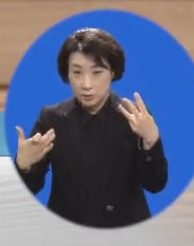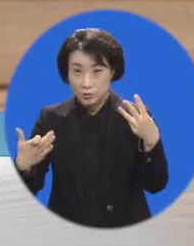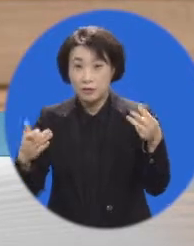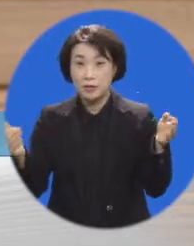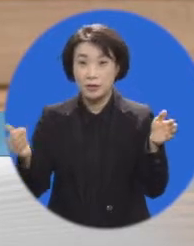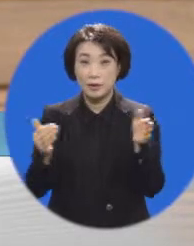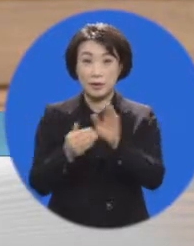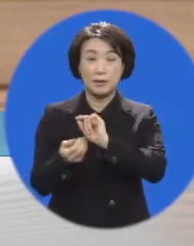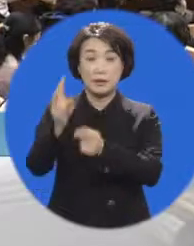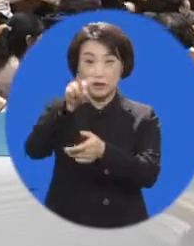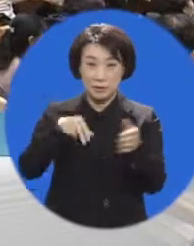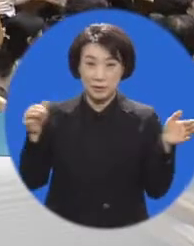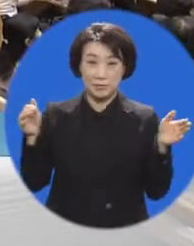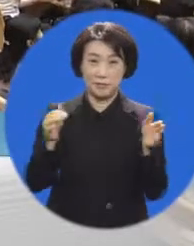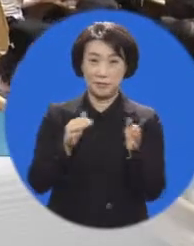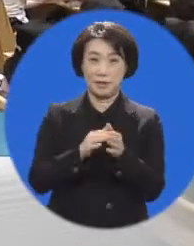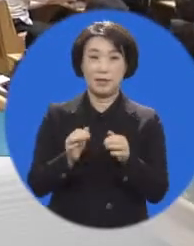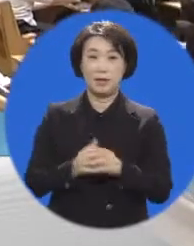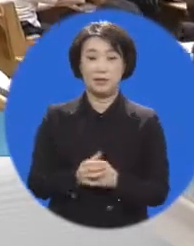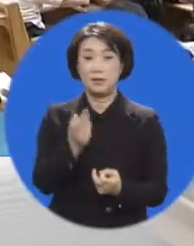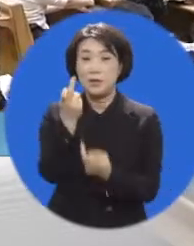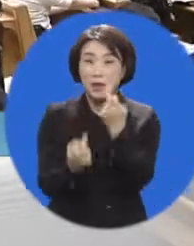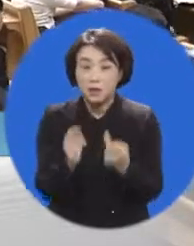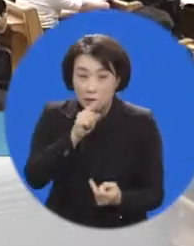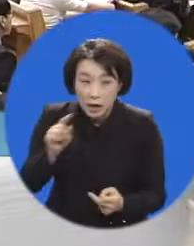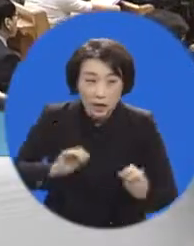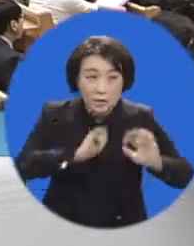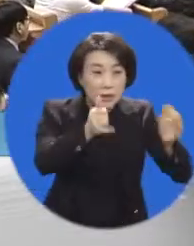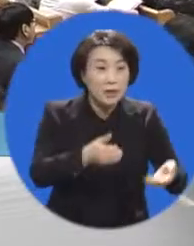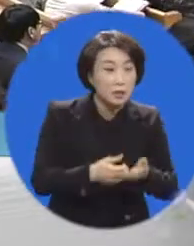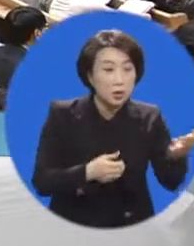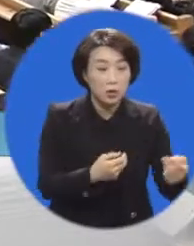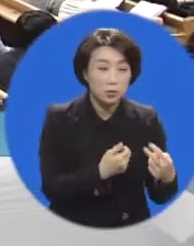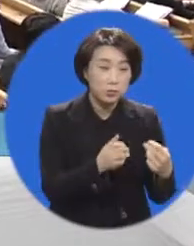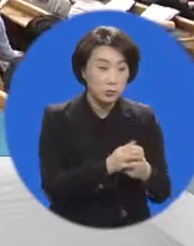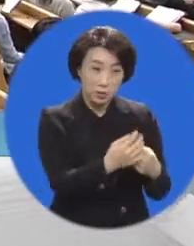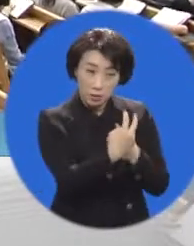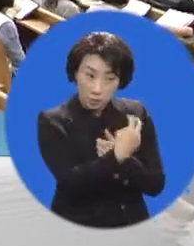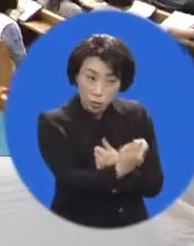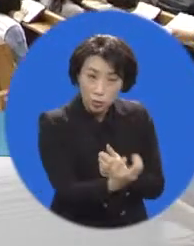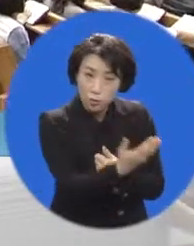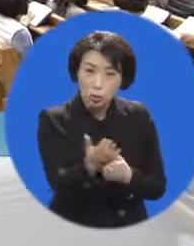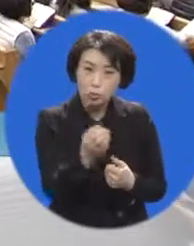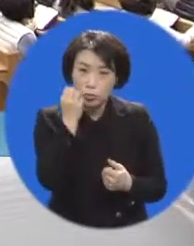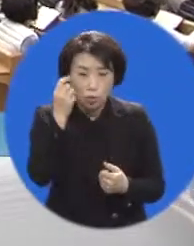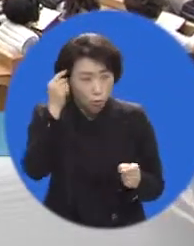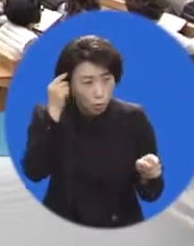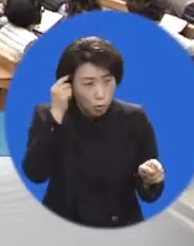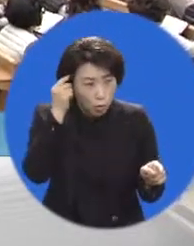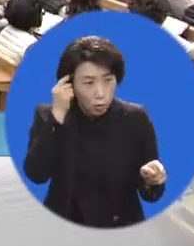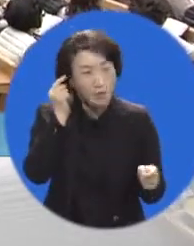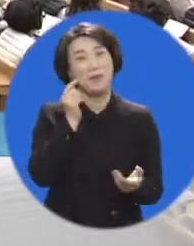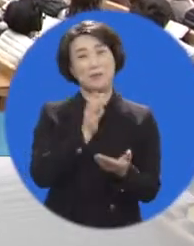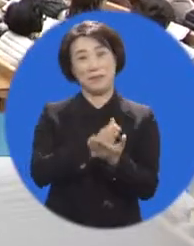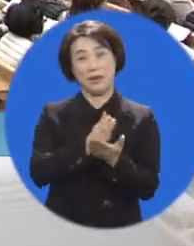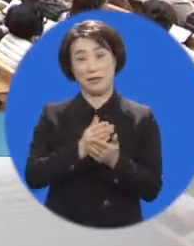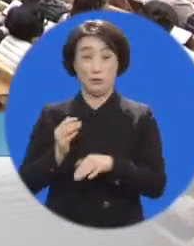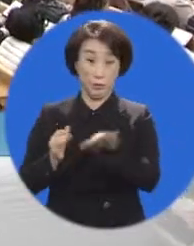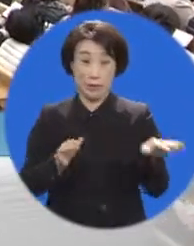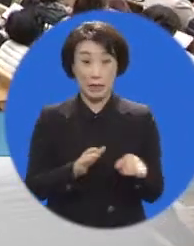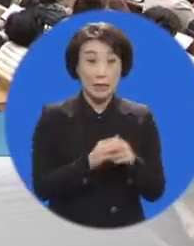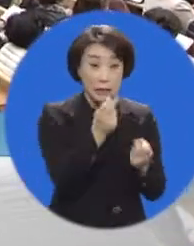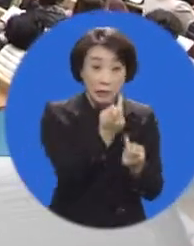19절까지를 대독합니다. 형제들아, 세상이 너희를 미워하거든 이상히 여기지 말라. 우리가